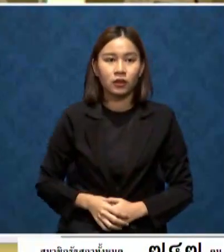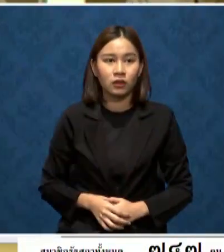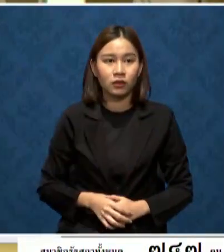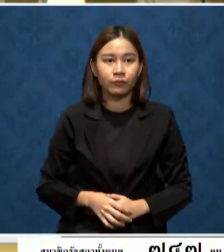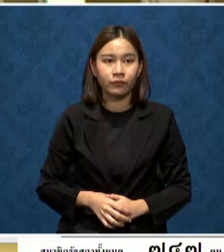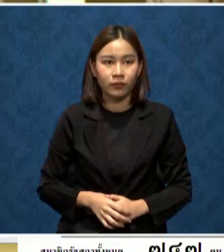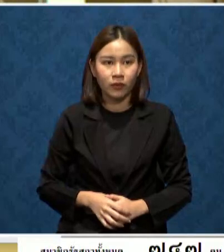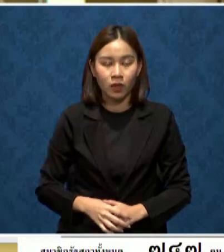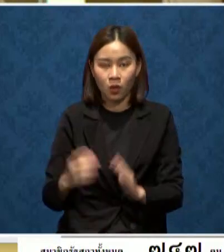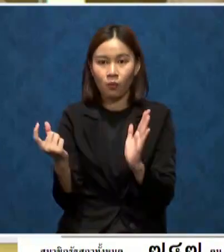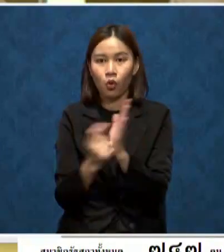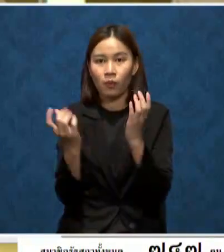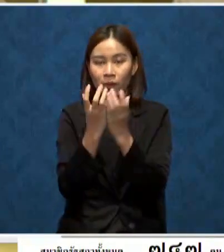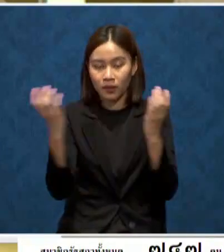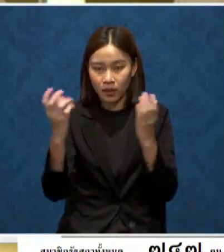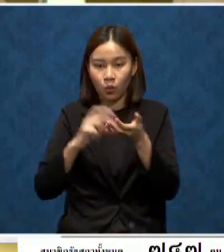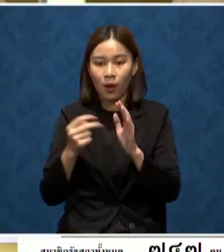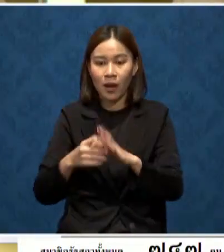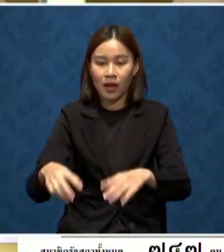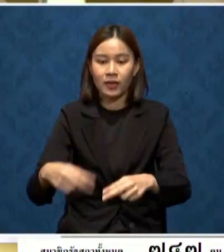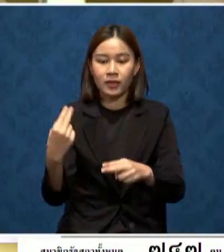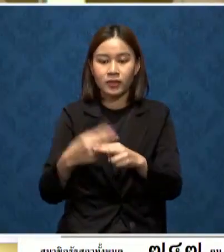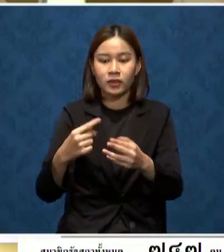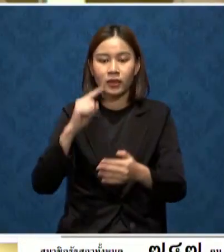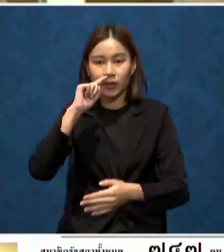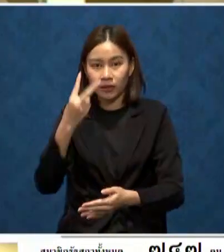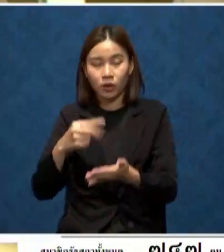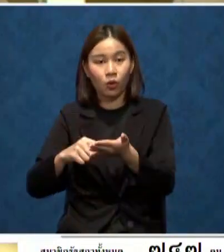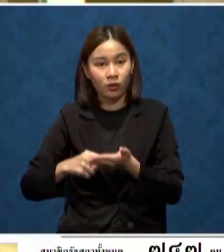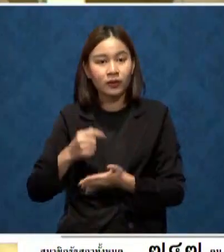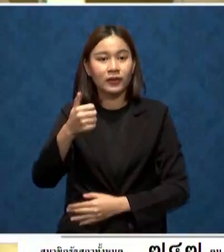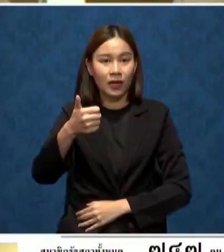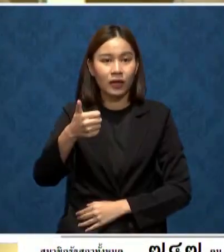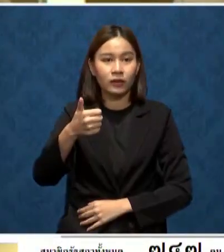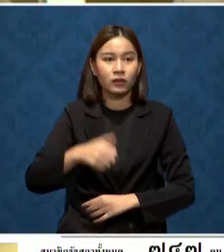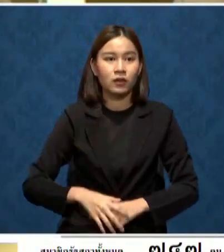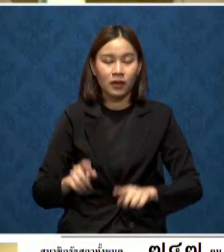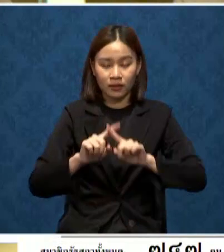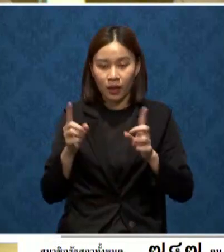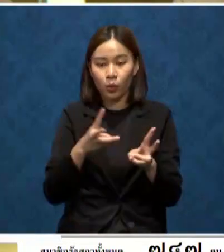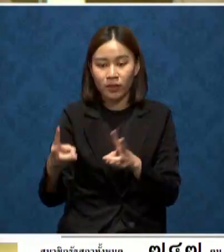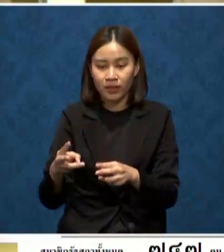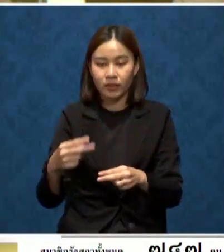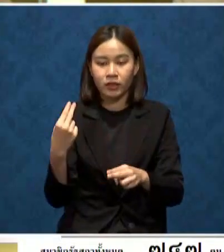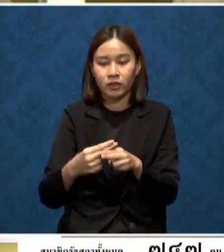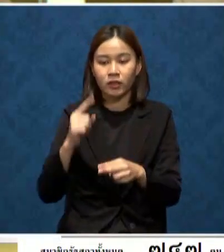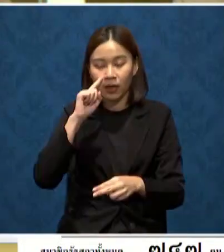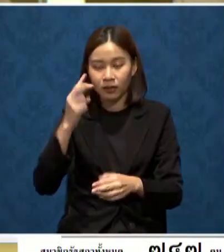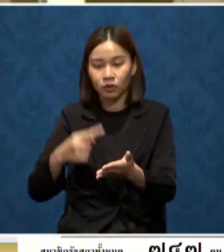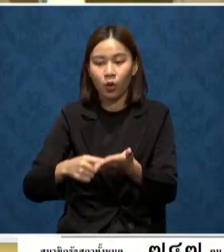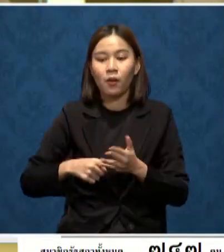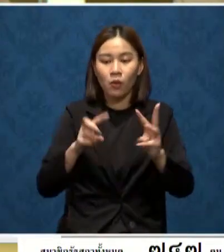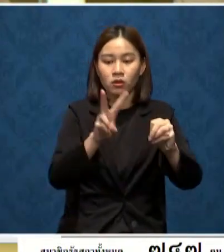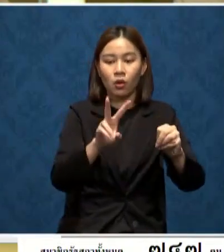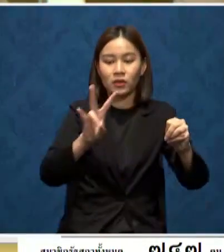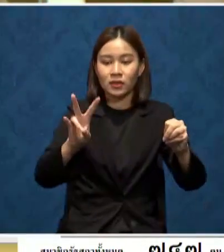ในปบปญหงรsoeverับนูนสามารถเสนอซ้ำได้ไได้ั ท predominantlyแต่การเสนอซ้ำ 272 บัหัดไ